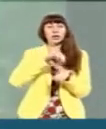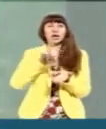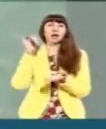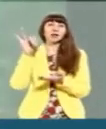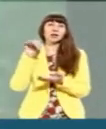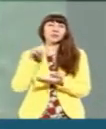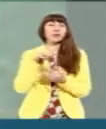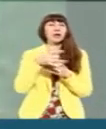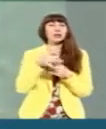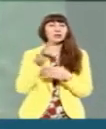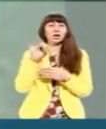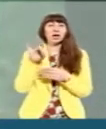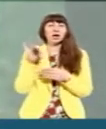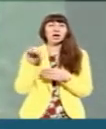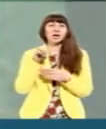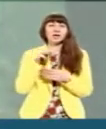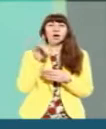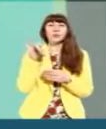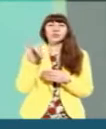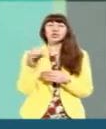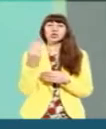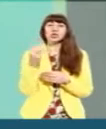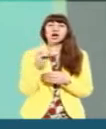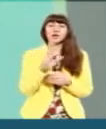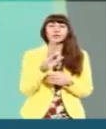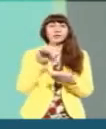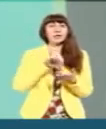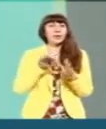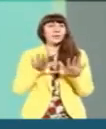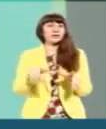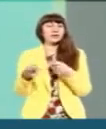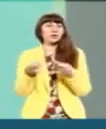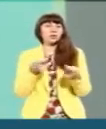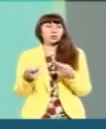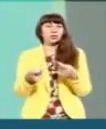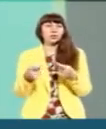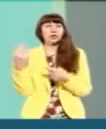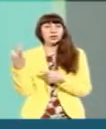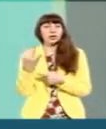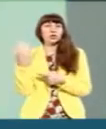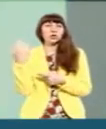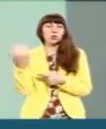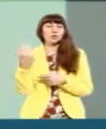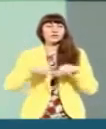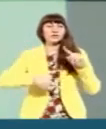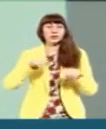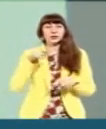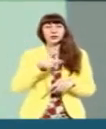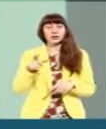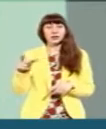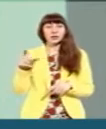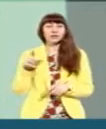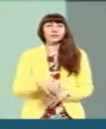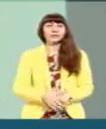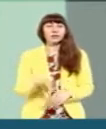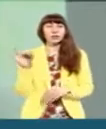ұлағатты ұстаз. Өмірінің 40 жылдан артық уақытын осы мектепке арнап талай білікті шәкірттерді тәрбиелеген. Жаңа Наурызым совхозының алғашқы мектеп директоры.